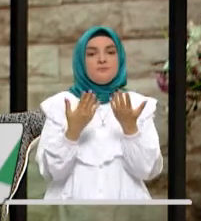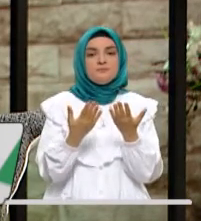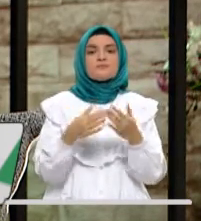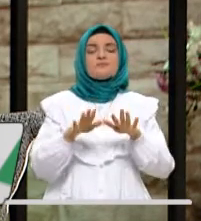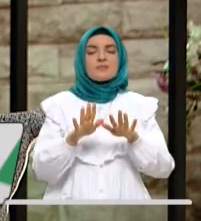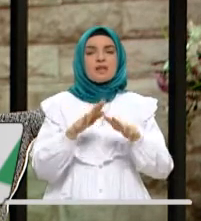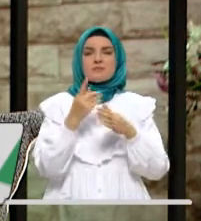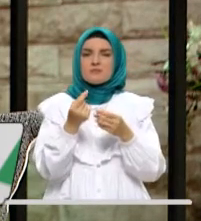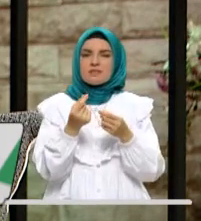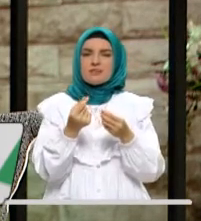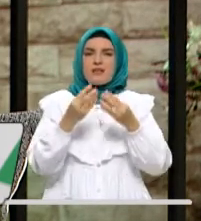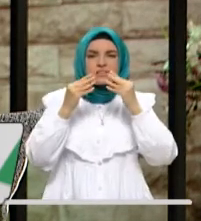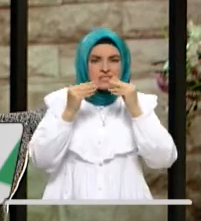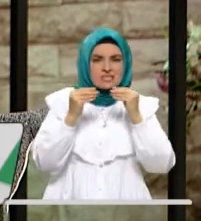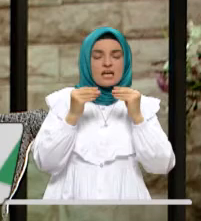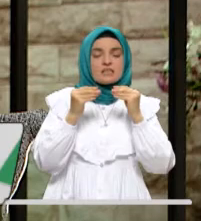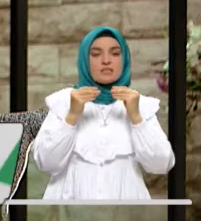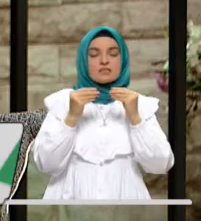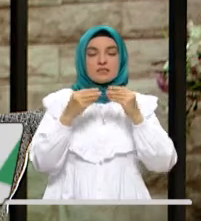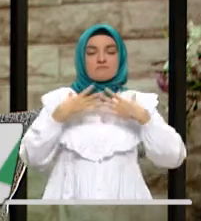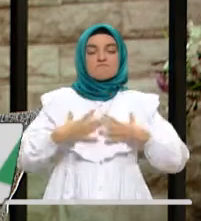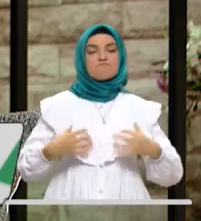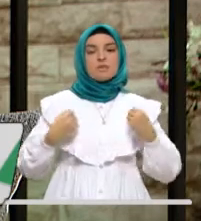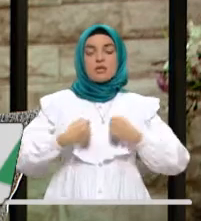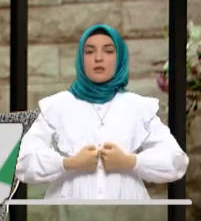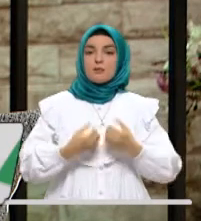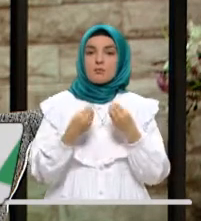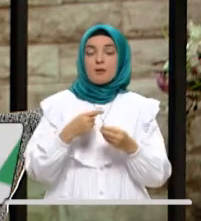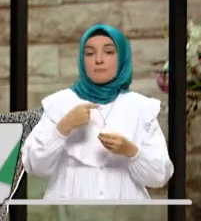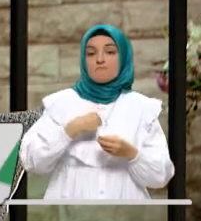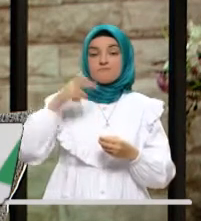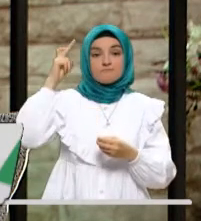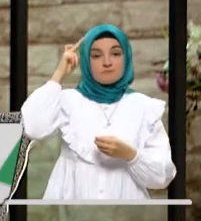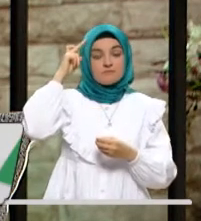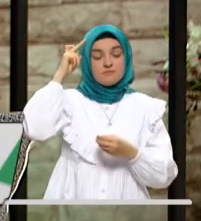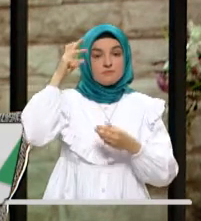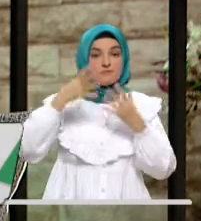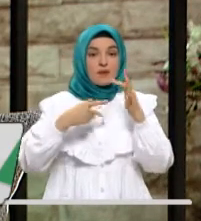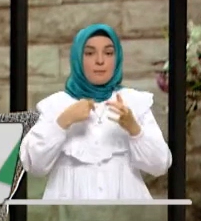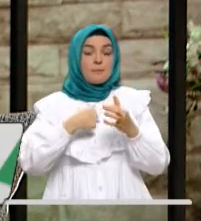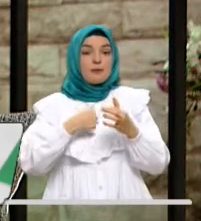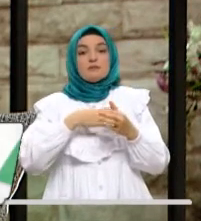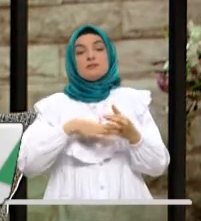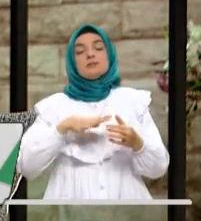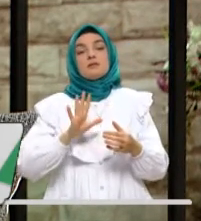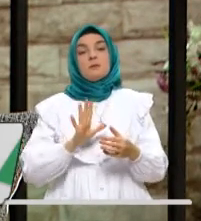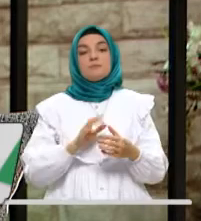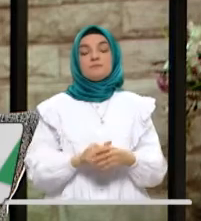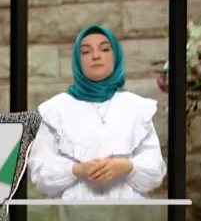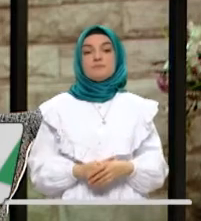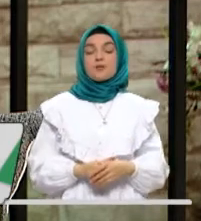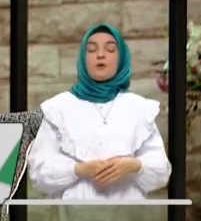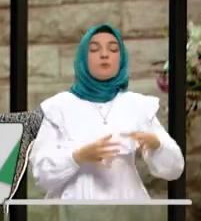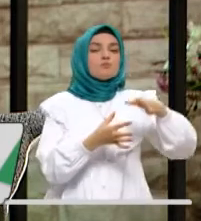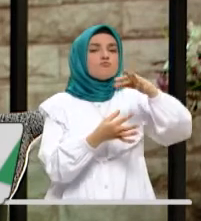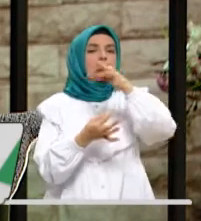sert kıyafetler giyebiliriz ama şahsen benim psikolojimin etkilemesini ben tercih etmem hiçbir şekilde. Ve